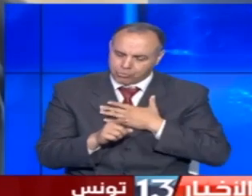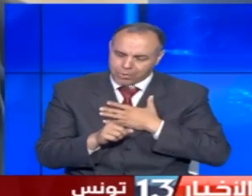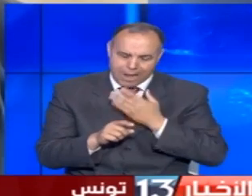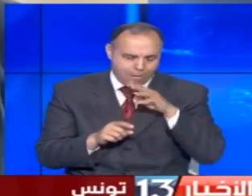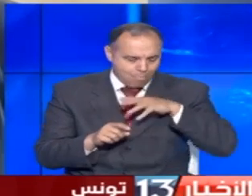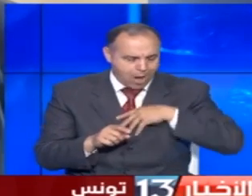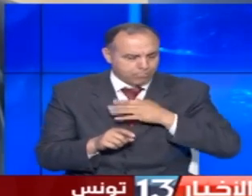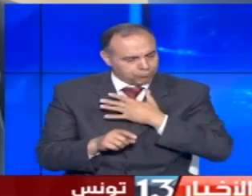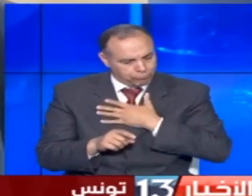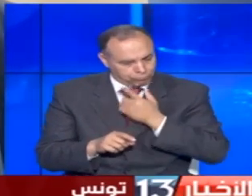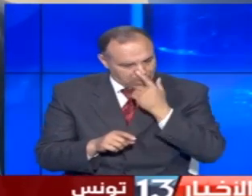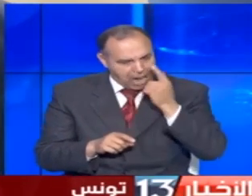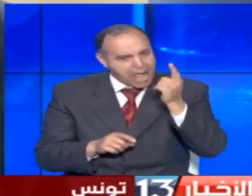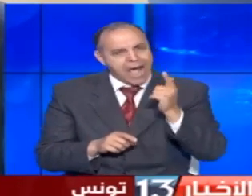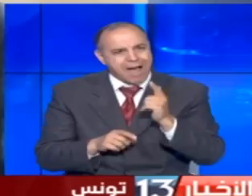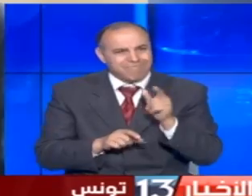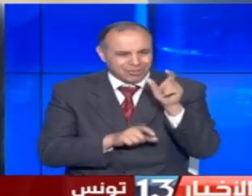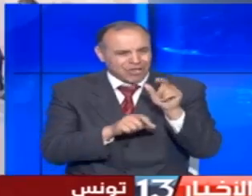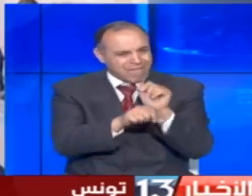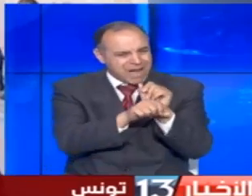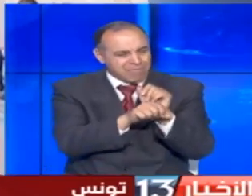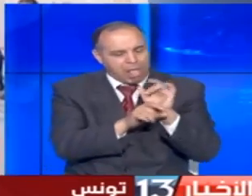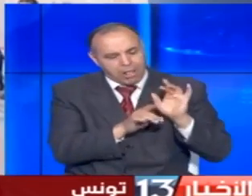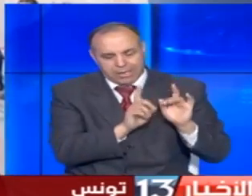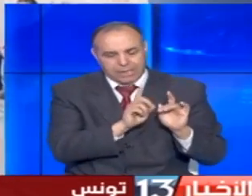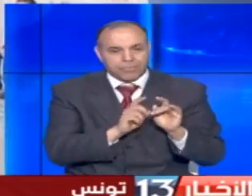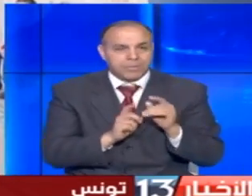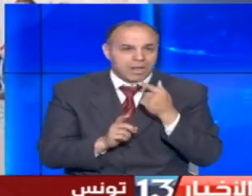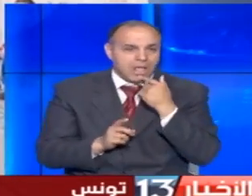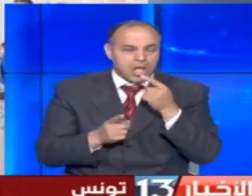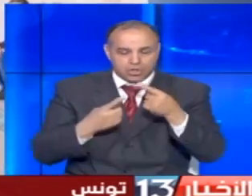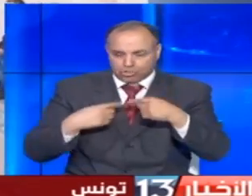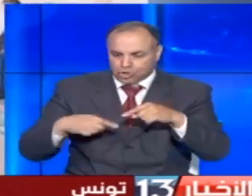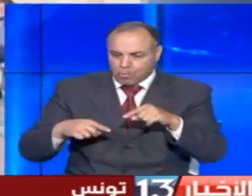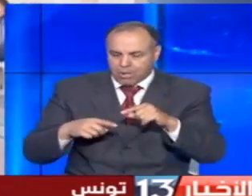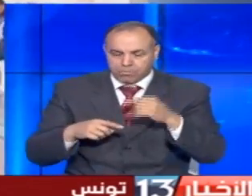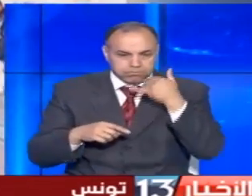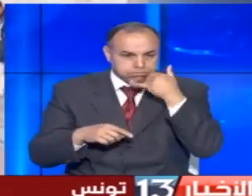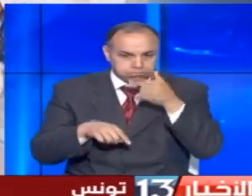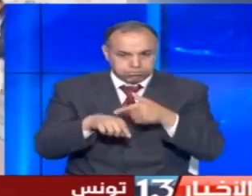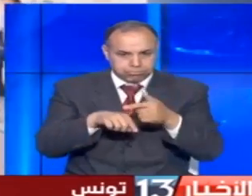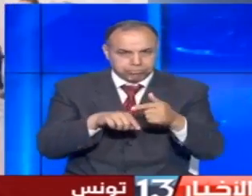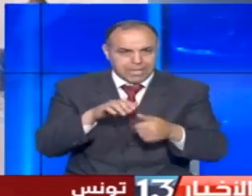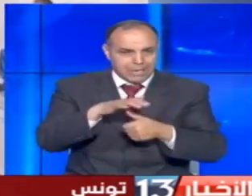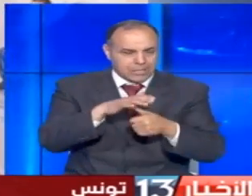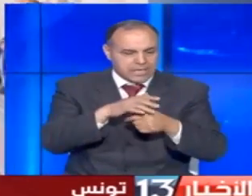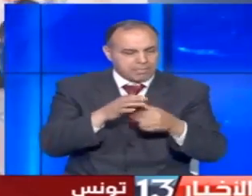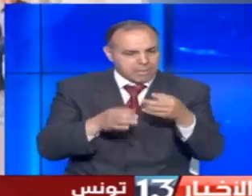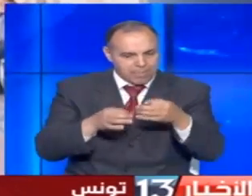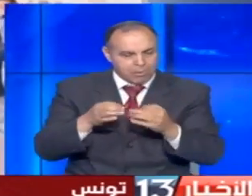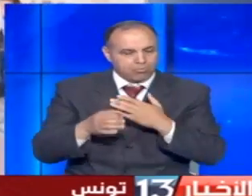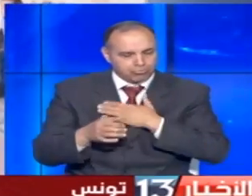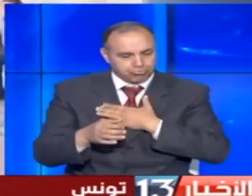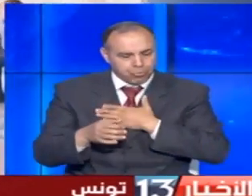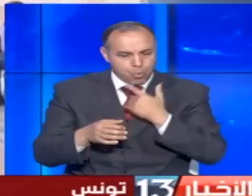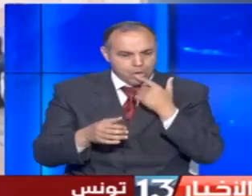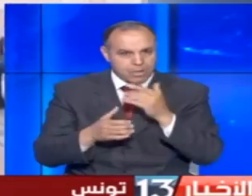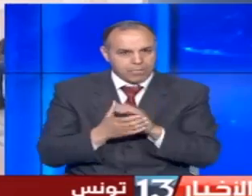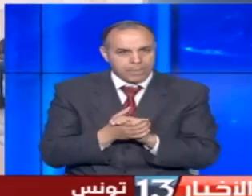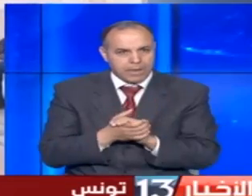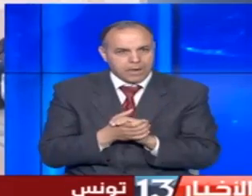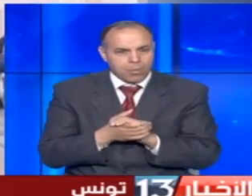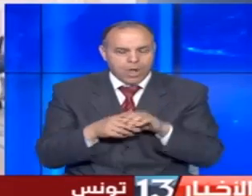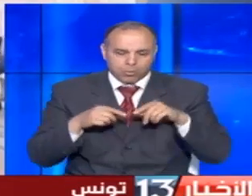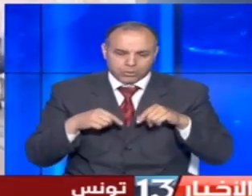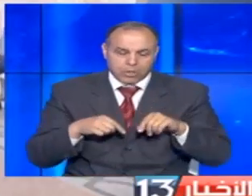ونحن على قدر كبير من المسؤوليه على مستوى الجلسات يقع الاتصال مسبقا من الساده رؤساء الهيئات القضائيه